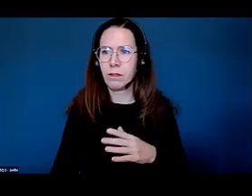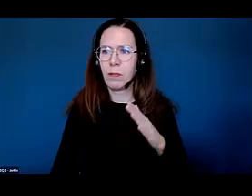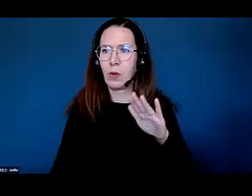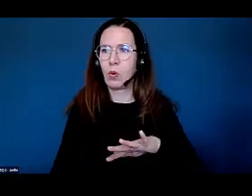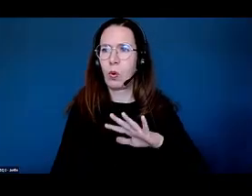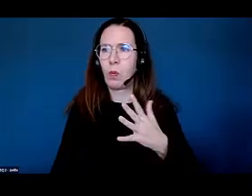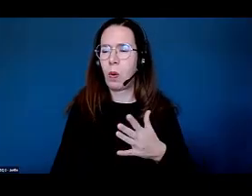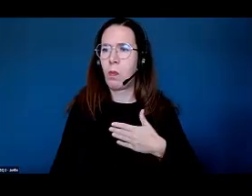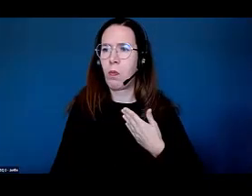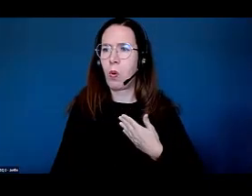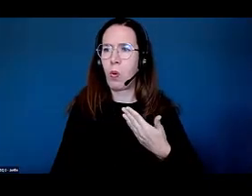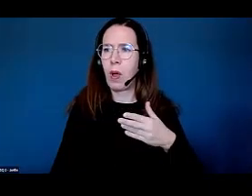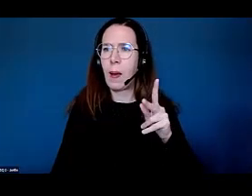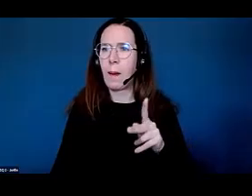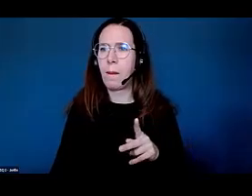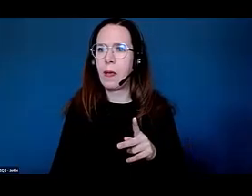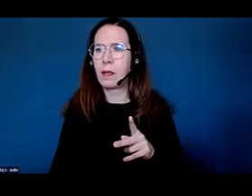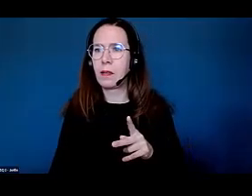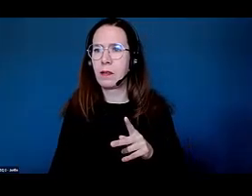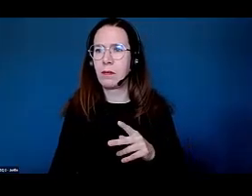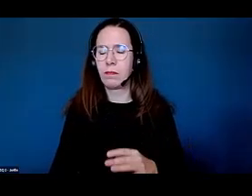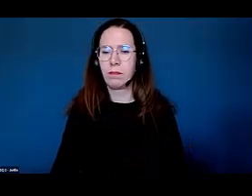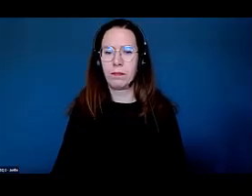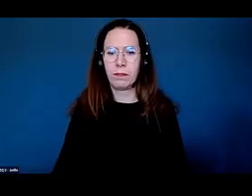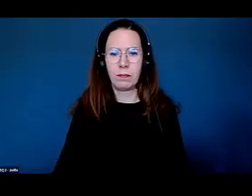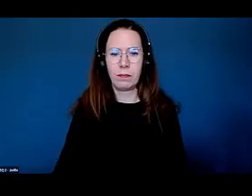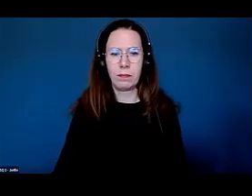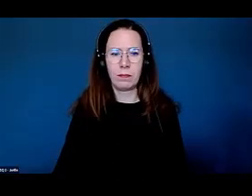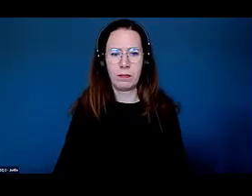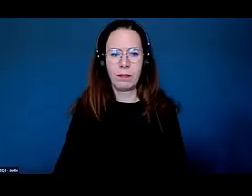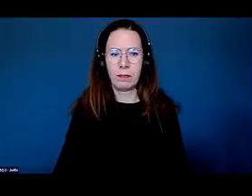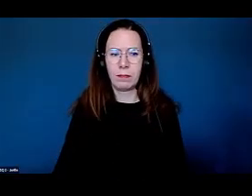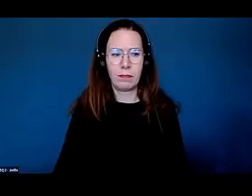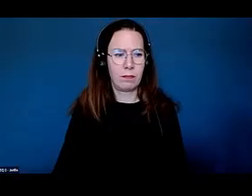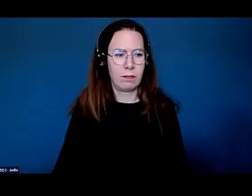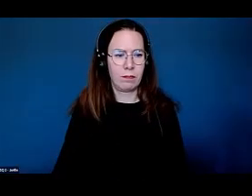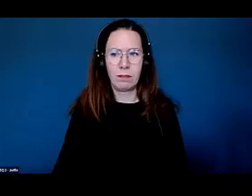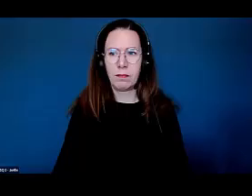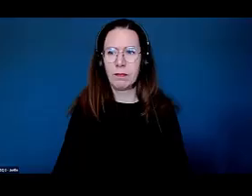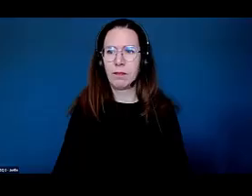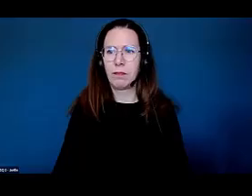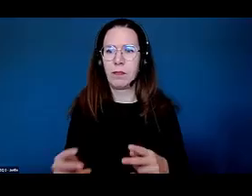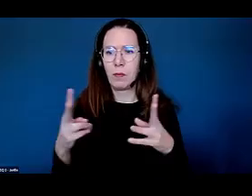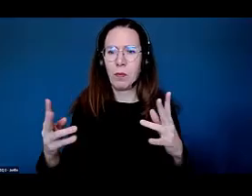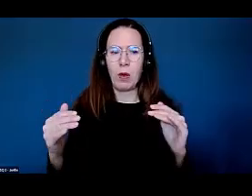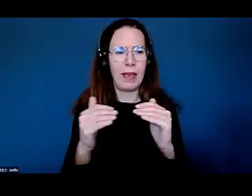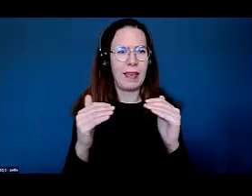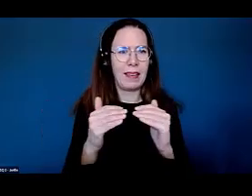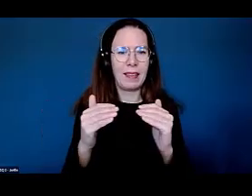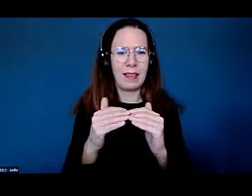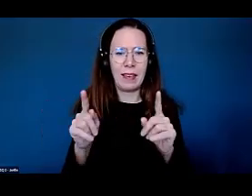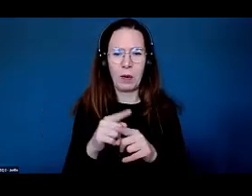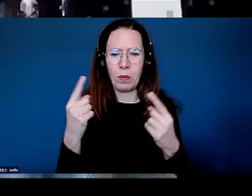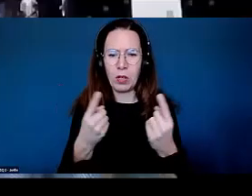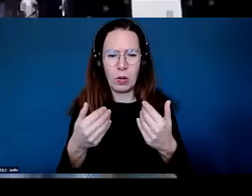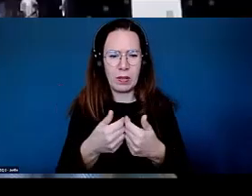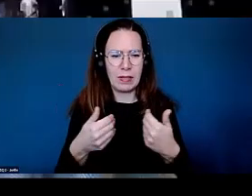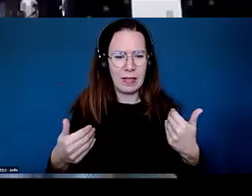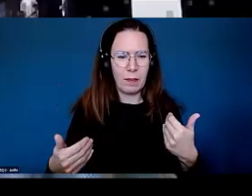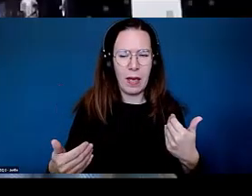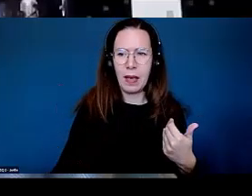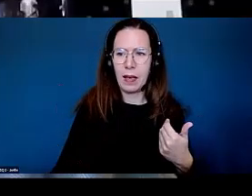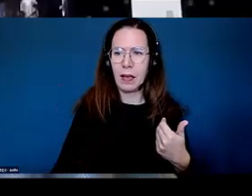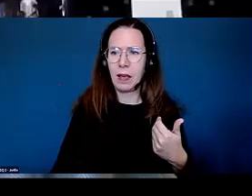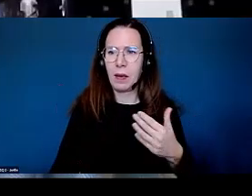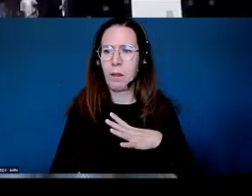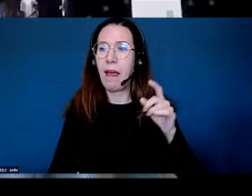était concernée sur comme pourquoi les personnes ne reconnaissent pas l'équité en tant que quelque chose de séparé,